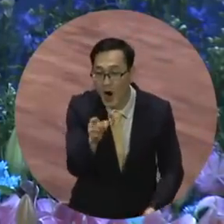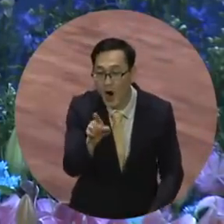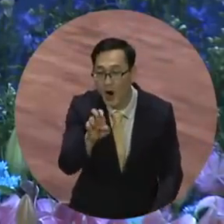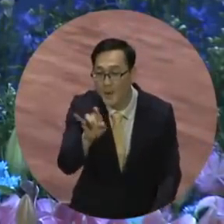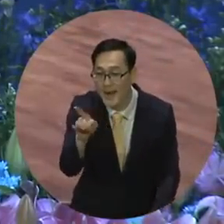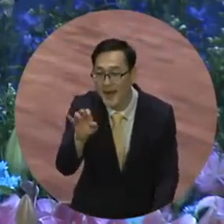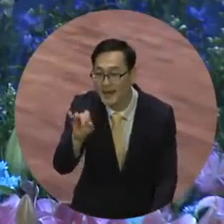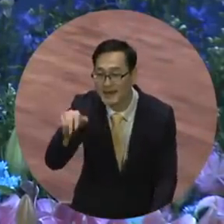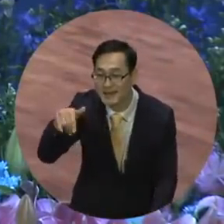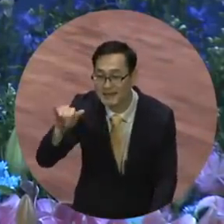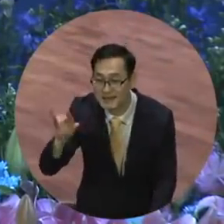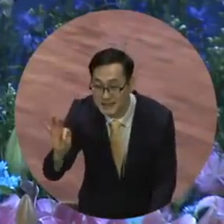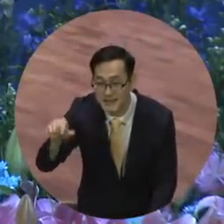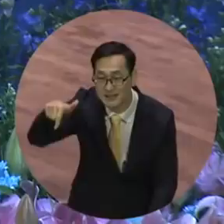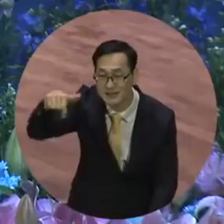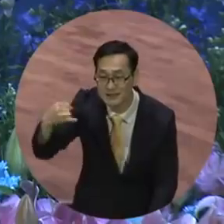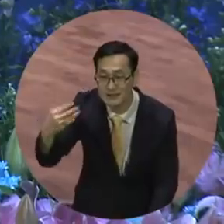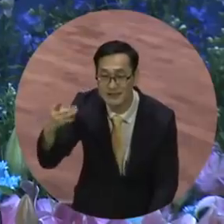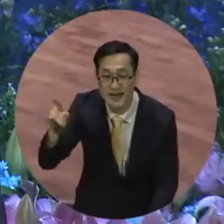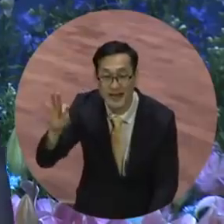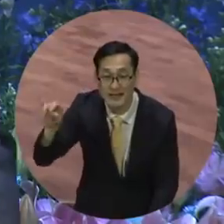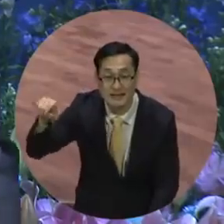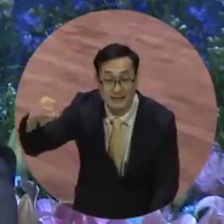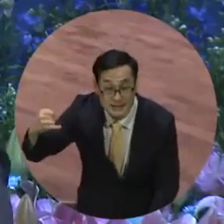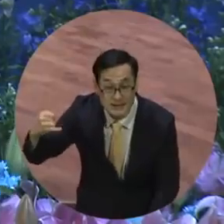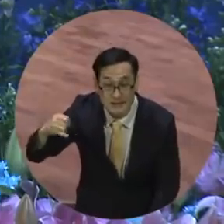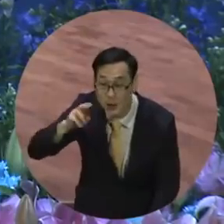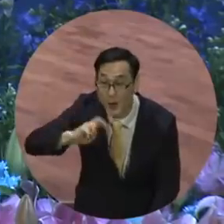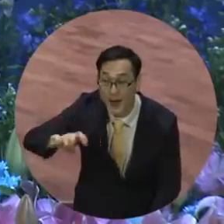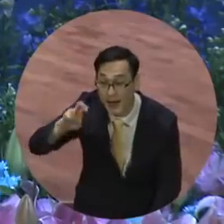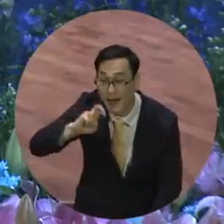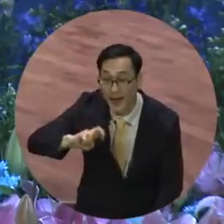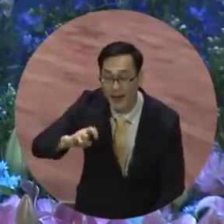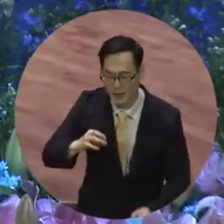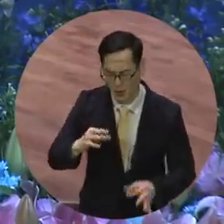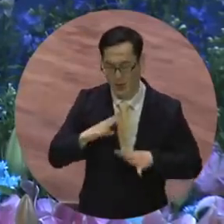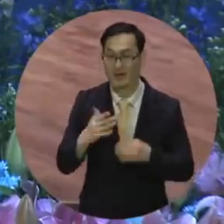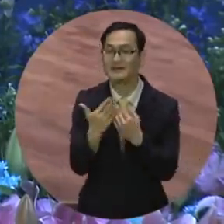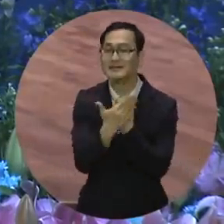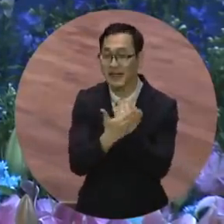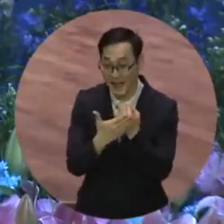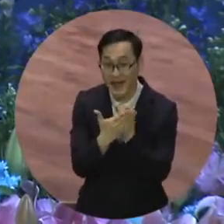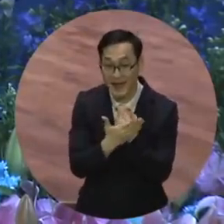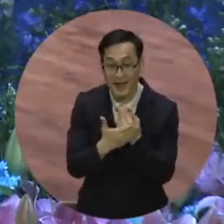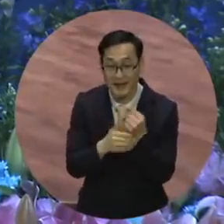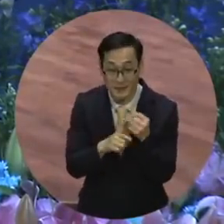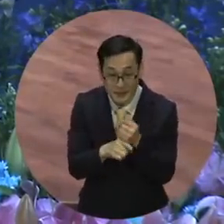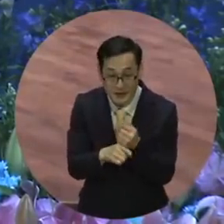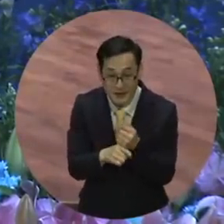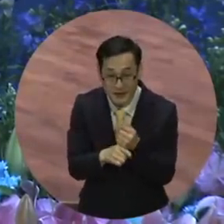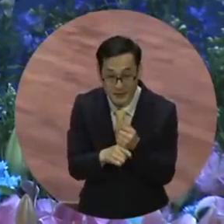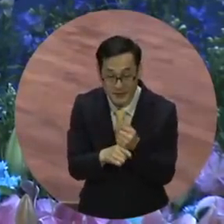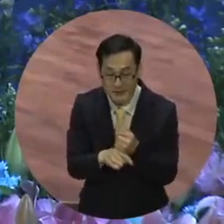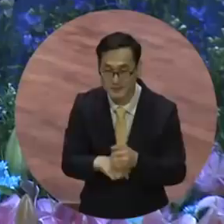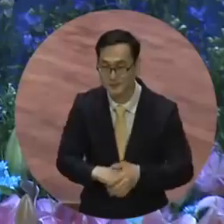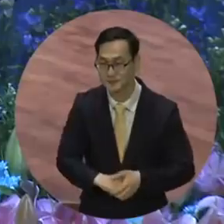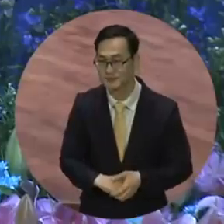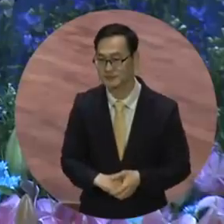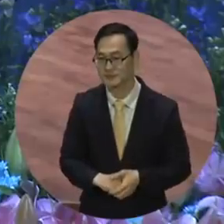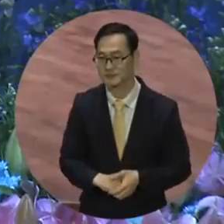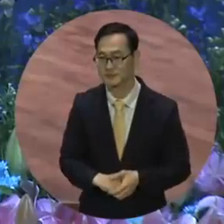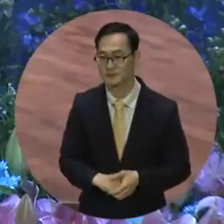찬양 아시죠? Amazing Grace 이 찬양은요, 직역을 하면 놀라운